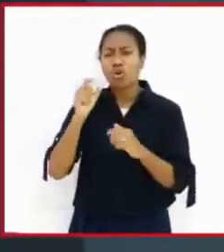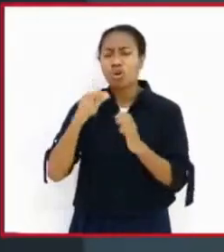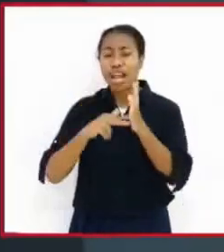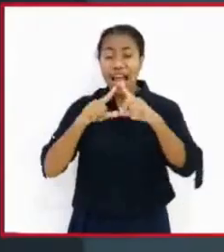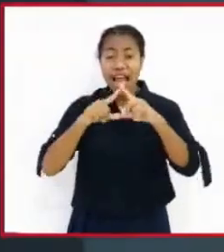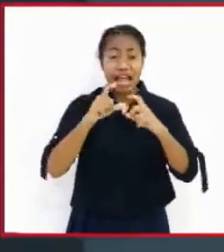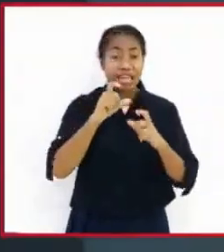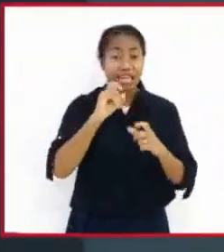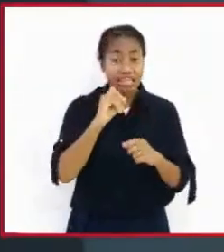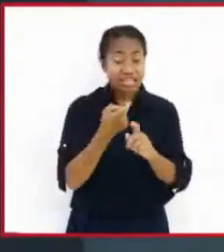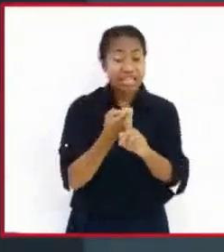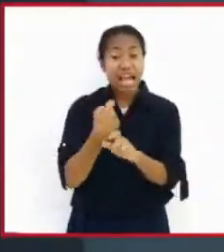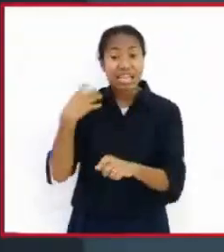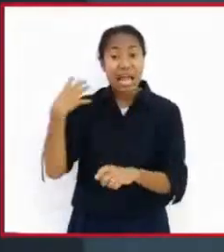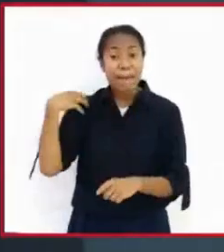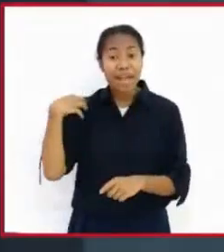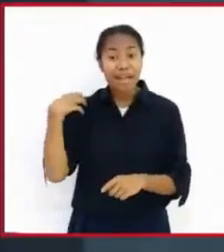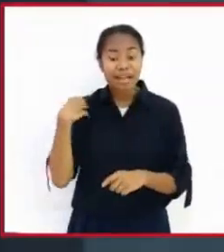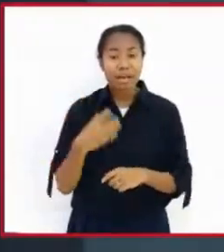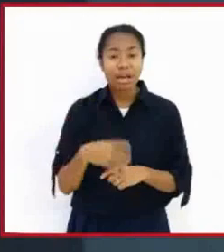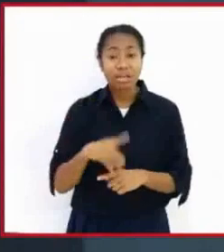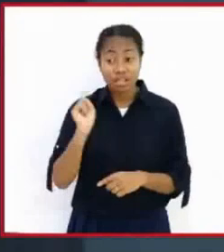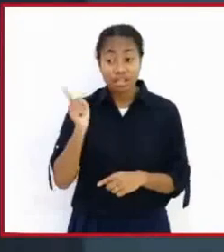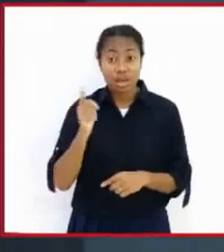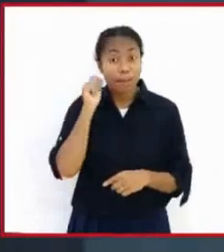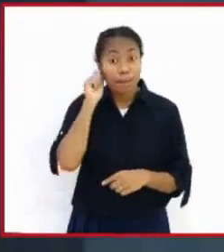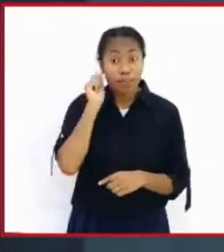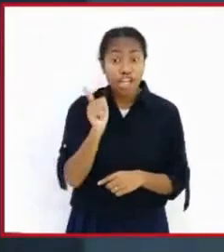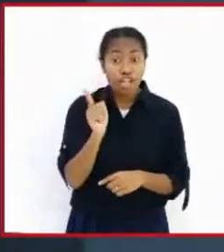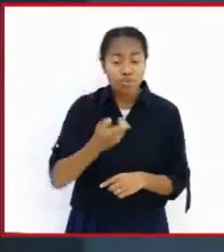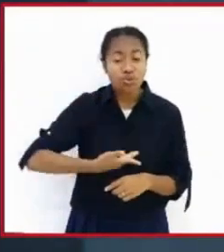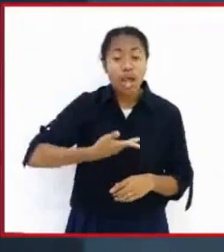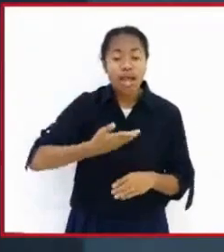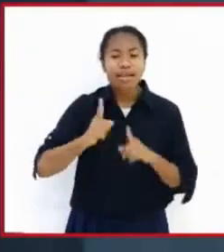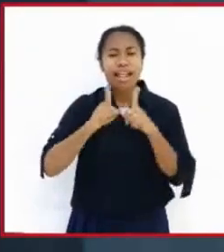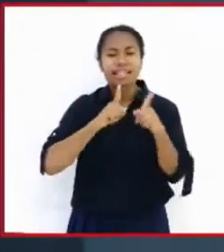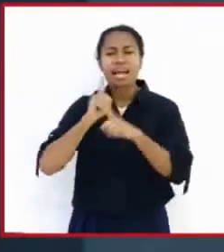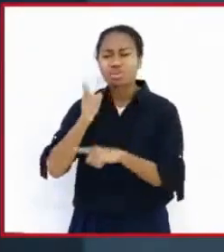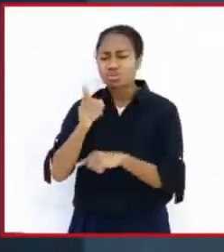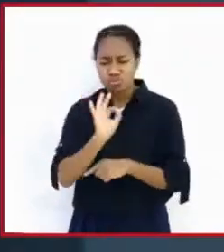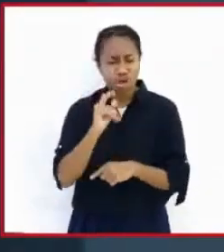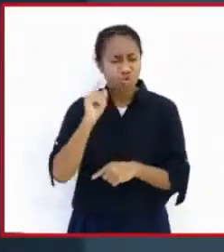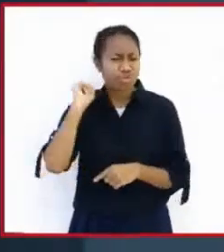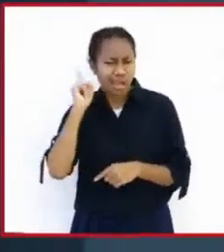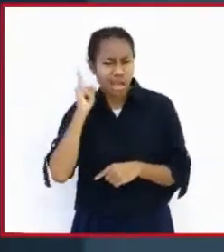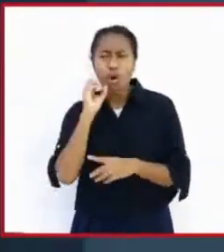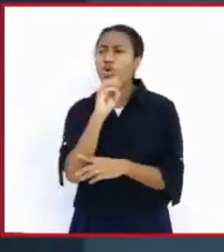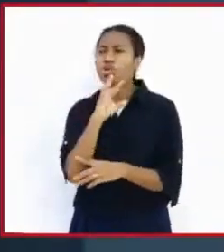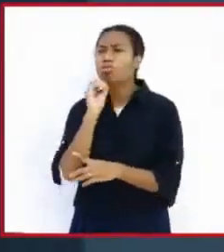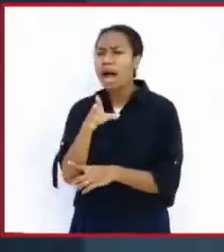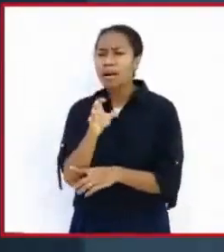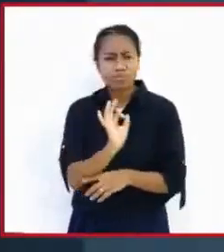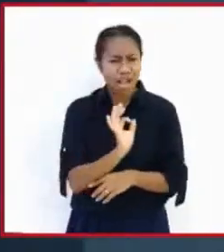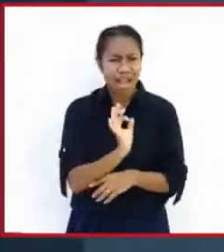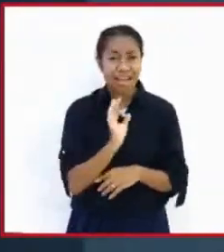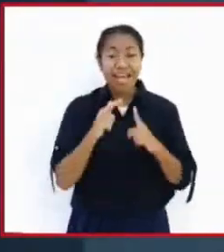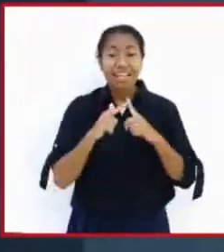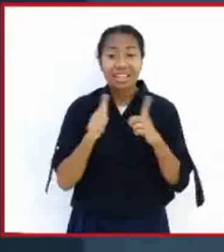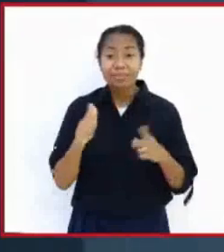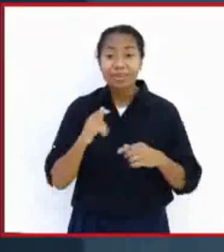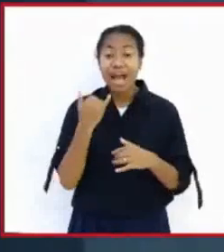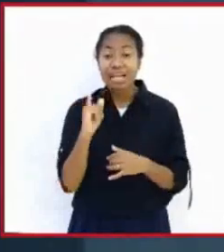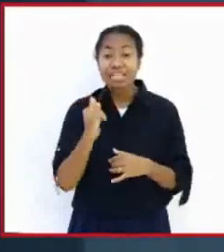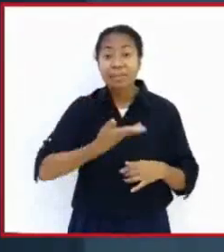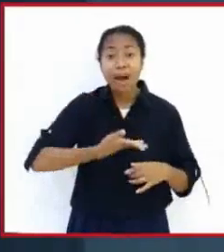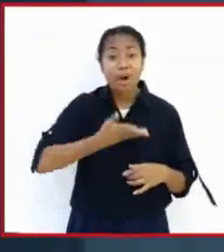maka suudzon pun hadir disana bukan untuk mendengar khotbah itu tapi hanya untuk